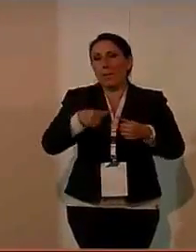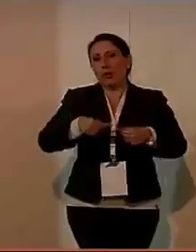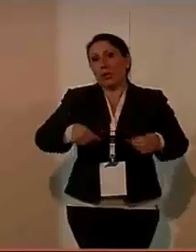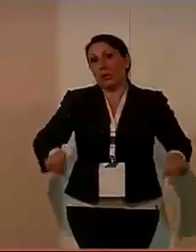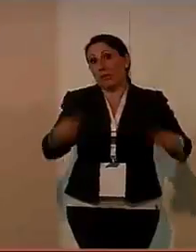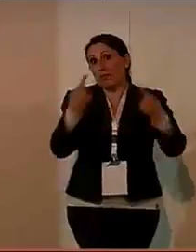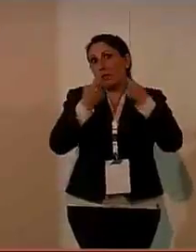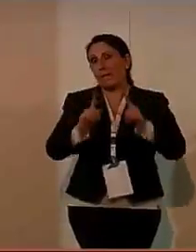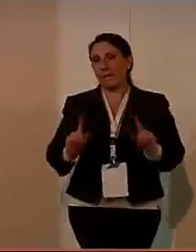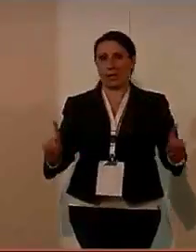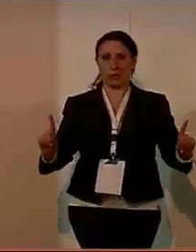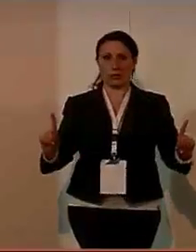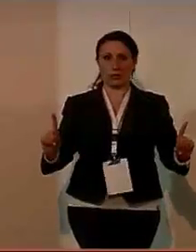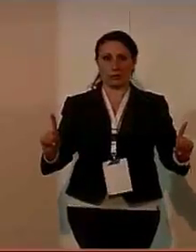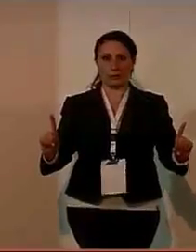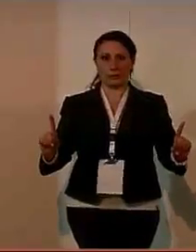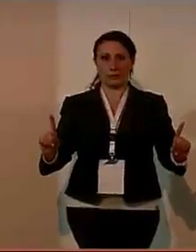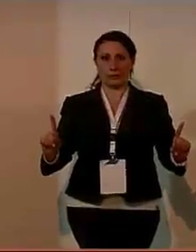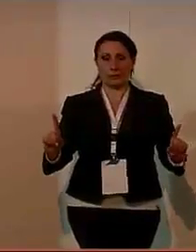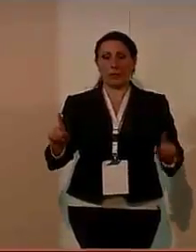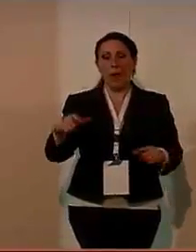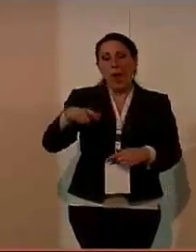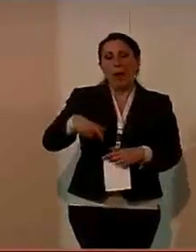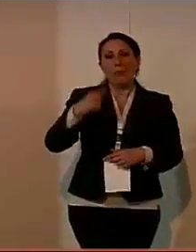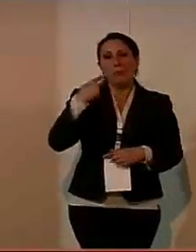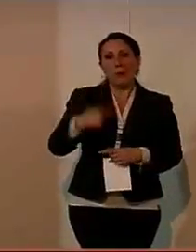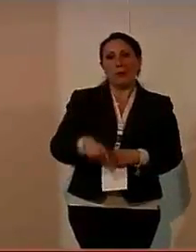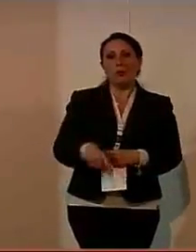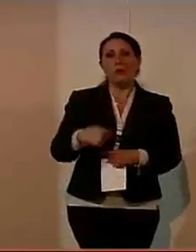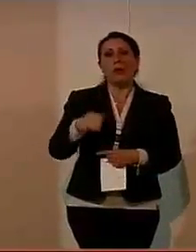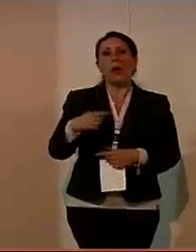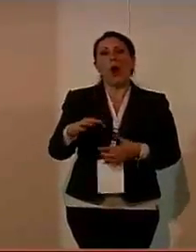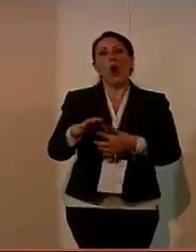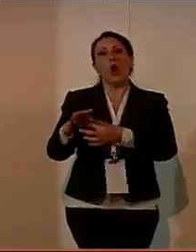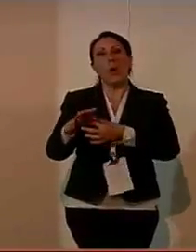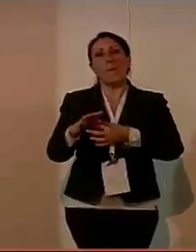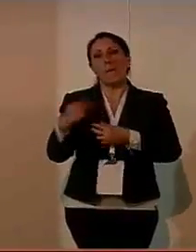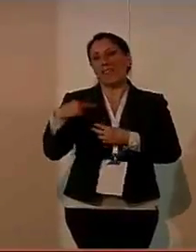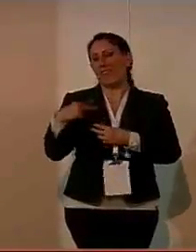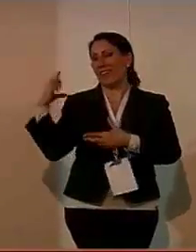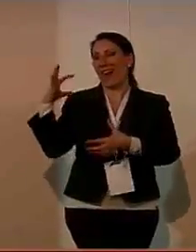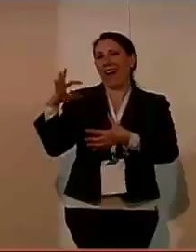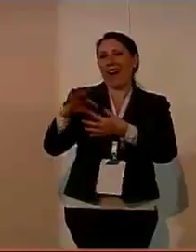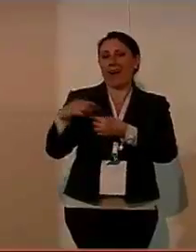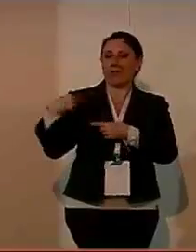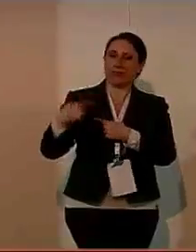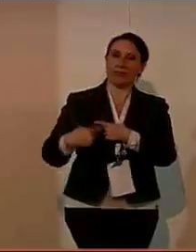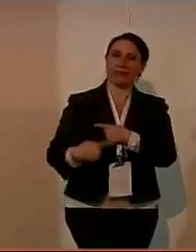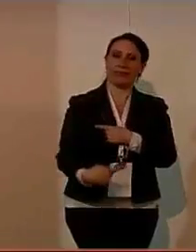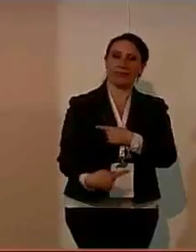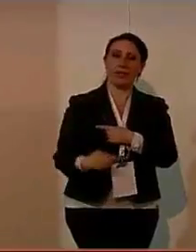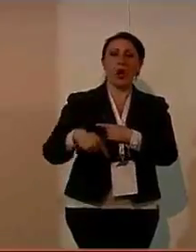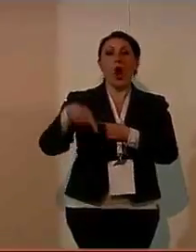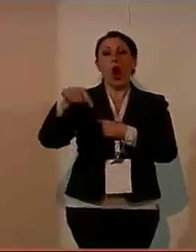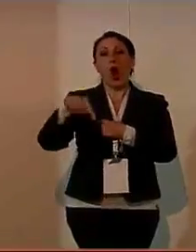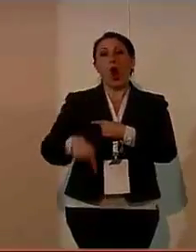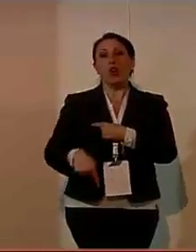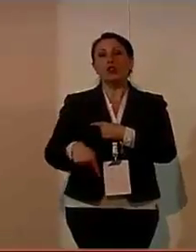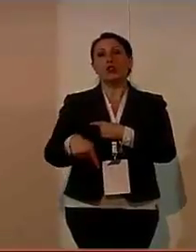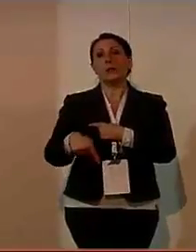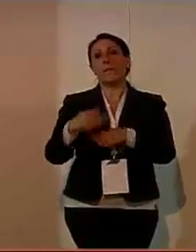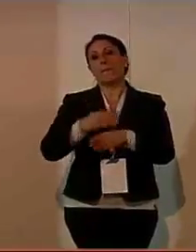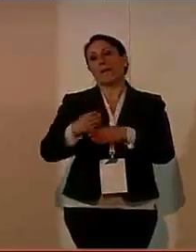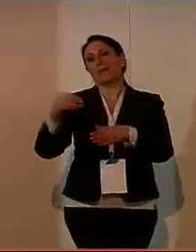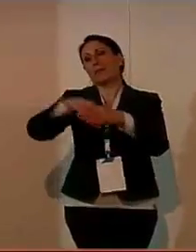diverso anche per questo ai miei compagni di una vita che oggi sono altrove io mi